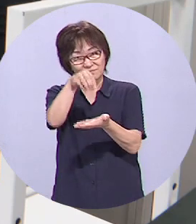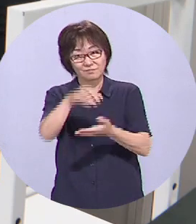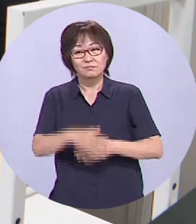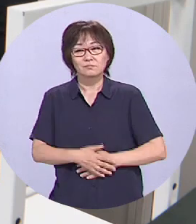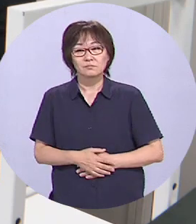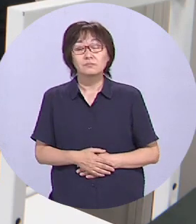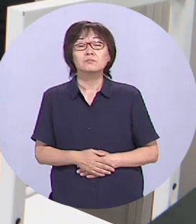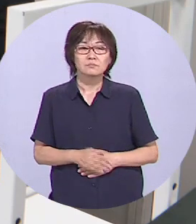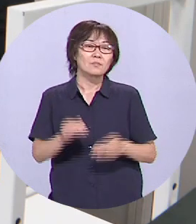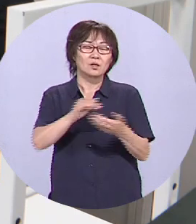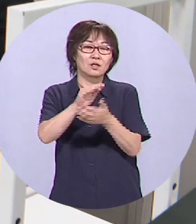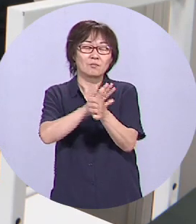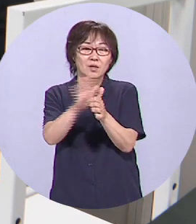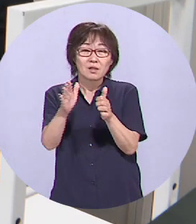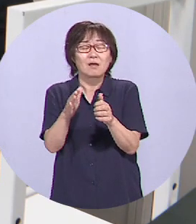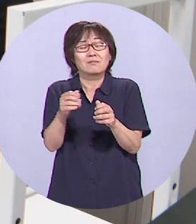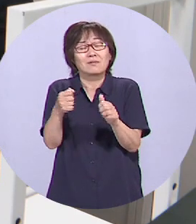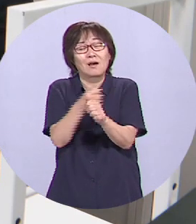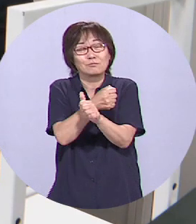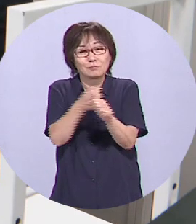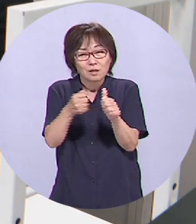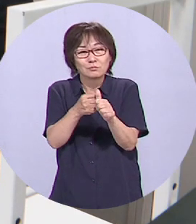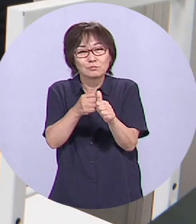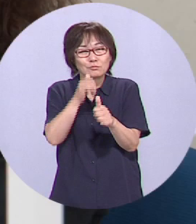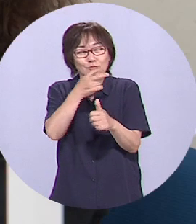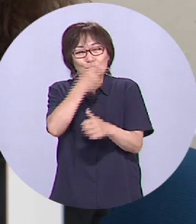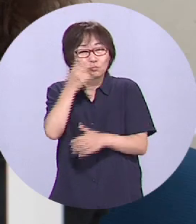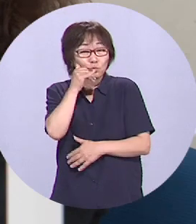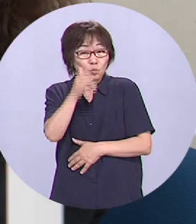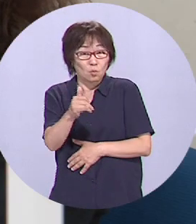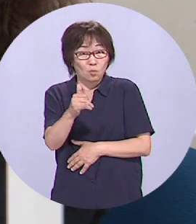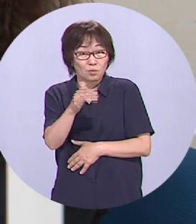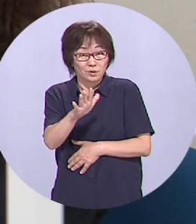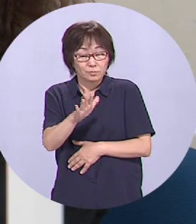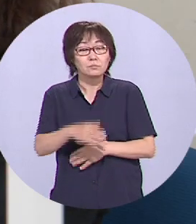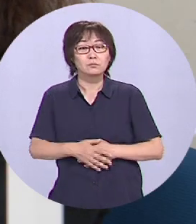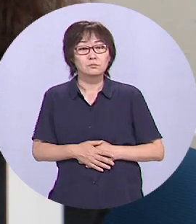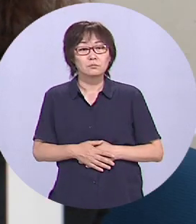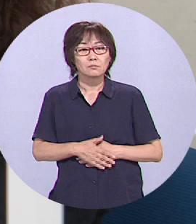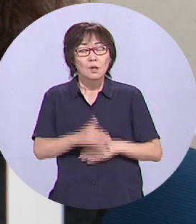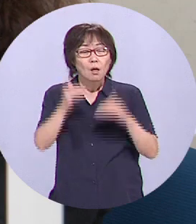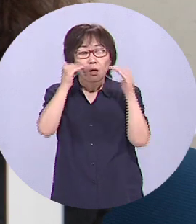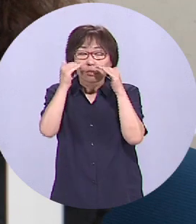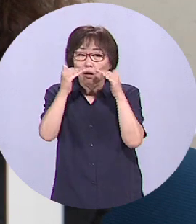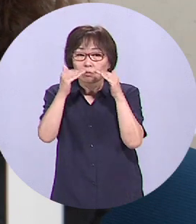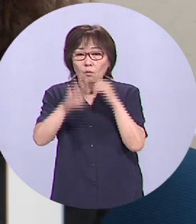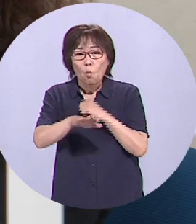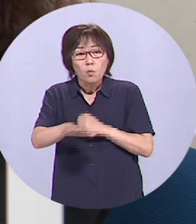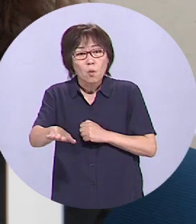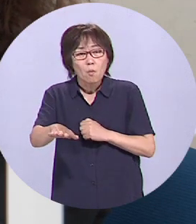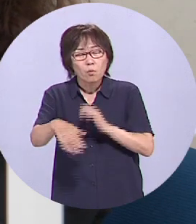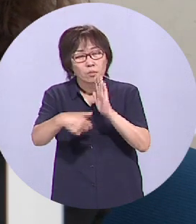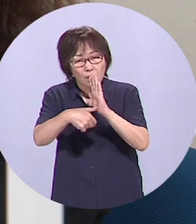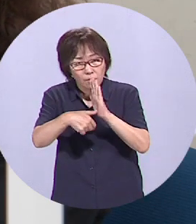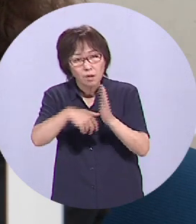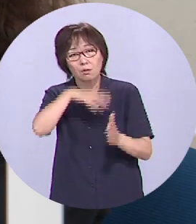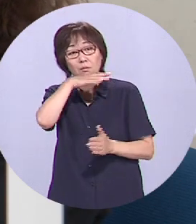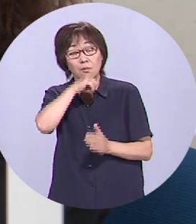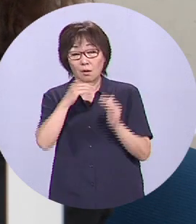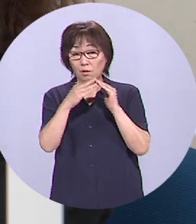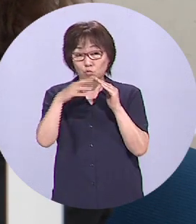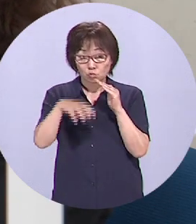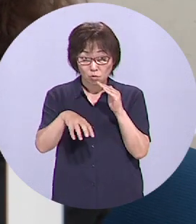はい、埼玉県虐待通報ダイヤルです。泣いている方のお名前、年齢、住所